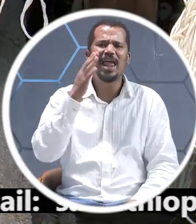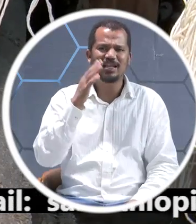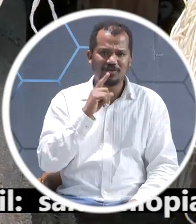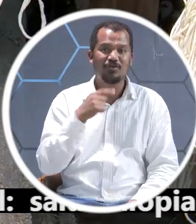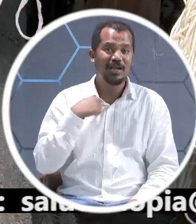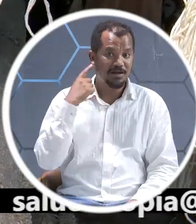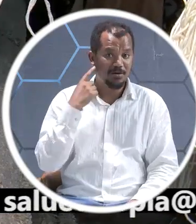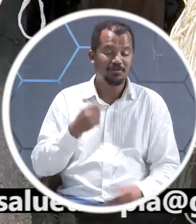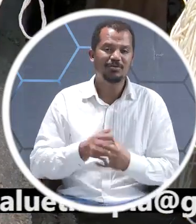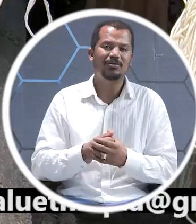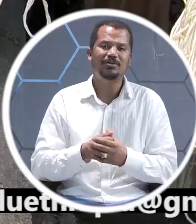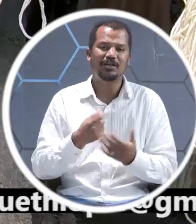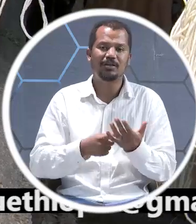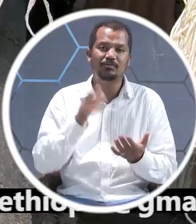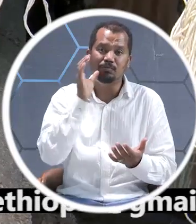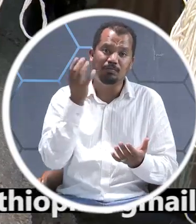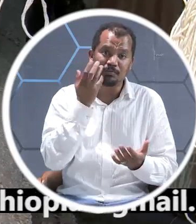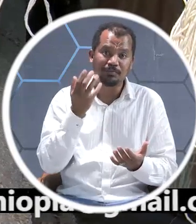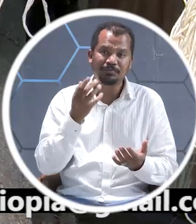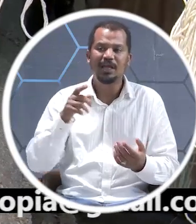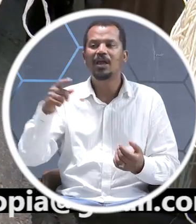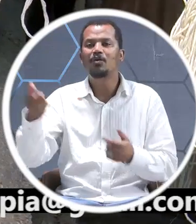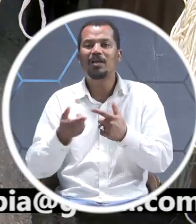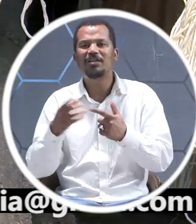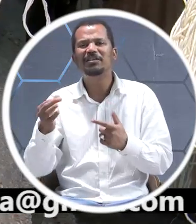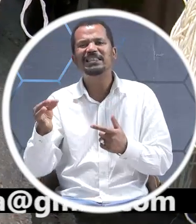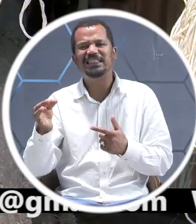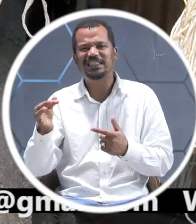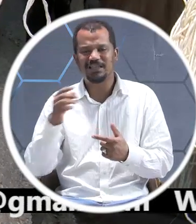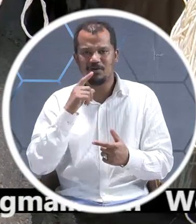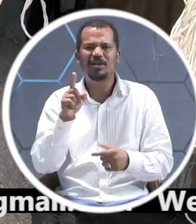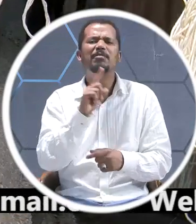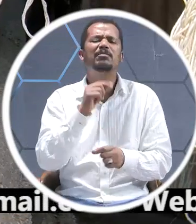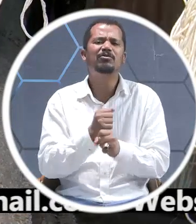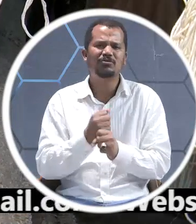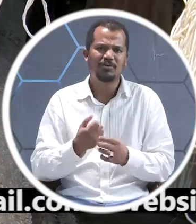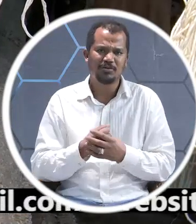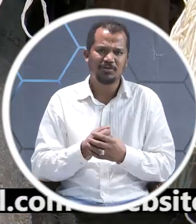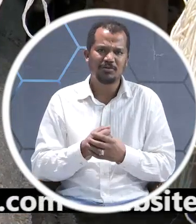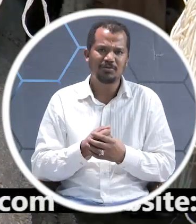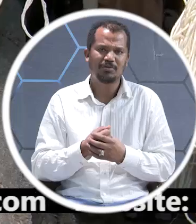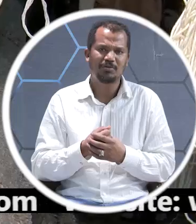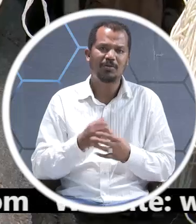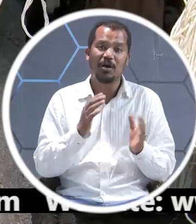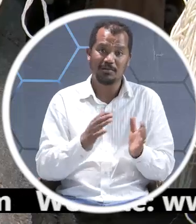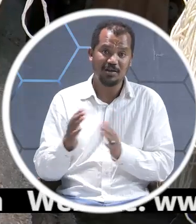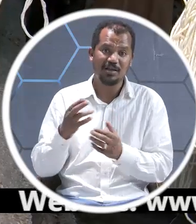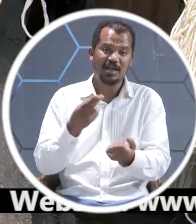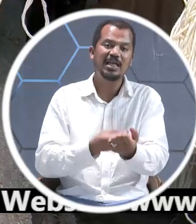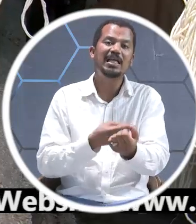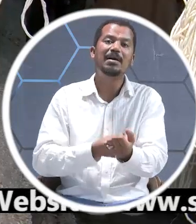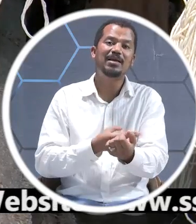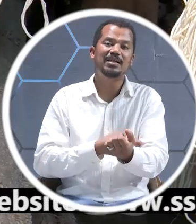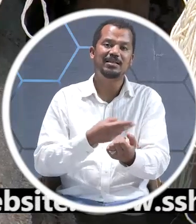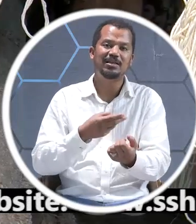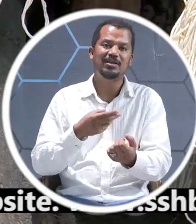ምንጣፍ እንዳለ እየሰማው ነበር። አዎ ይሄ ወፍራም ይባላል፣ ያኛው ደግሞ ስስ ምንጣፍ። ከምንድን ነው የሚዘጋጀው? የሚዘጋጀው ተበግ